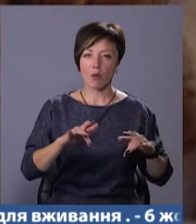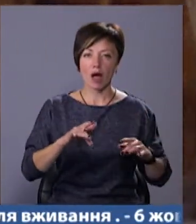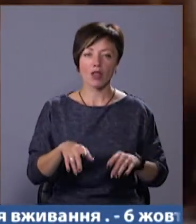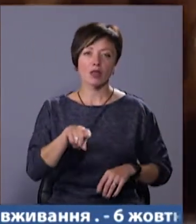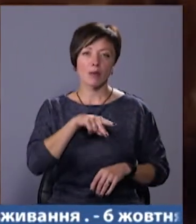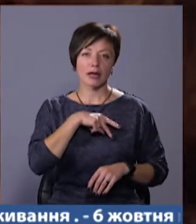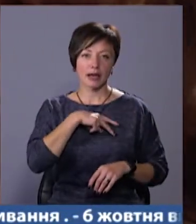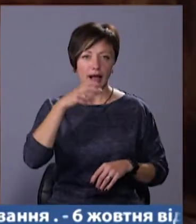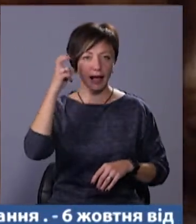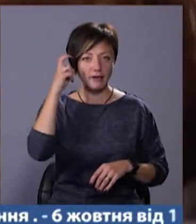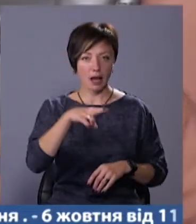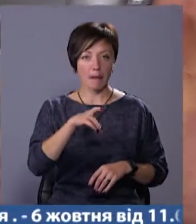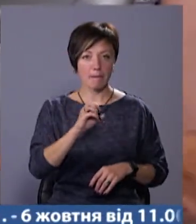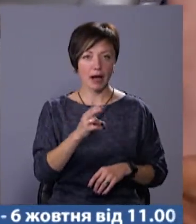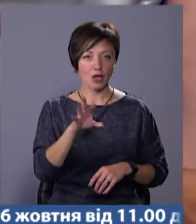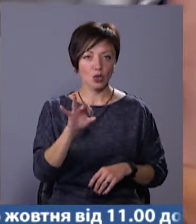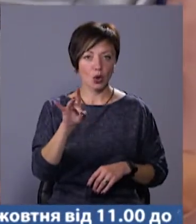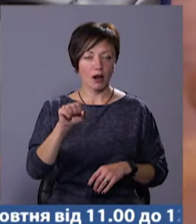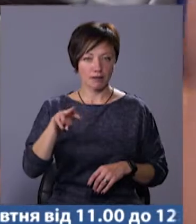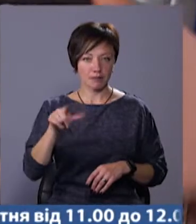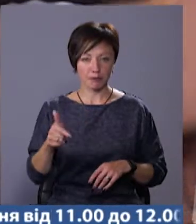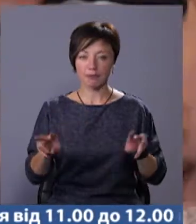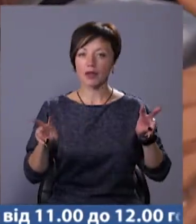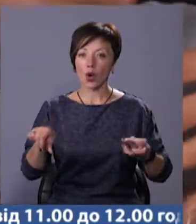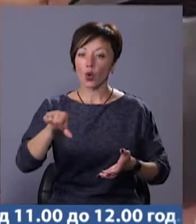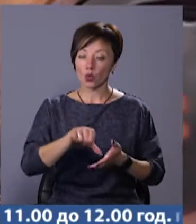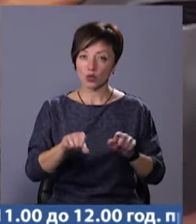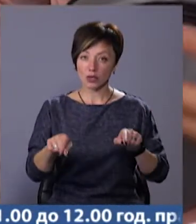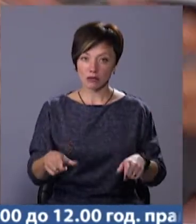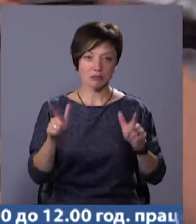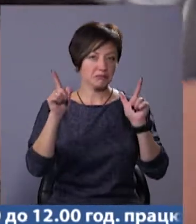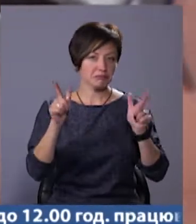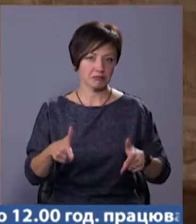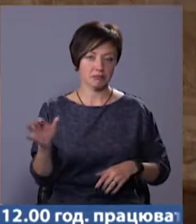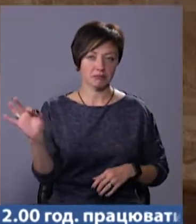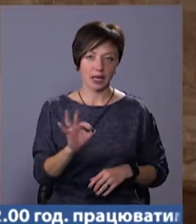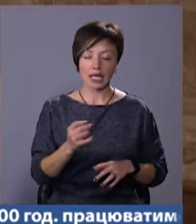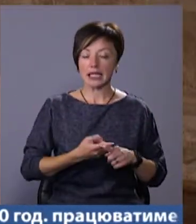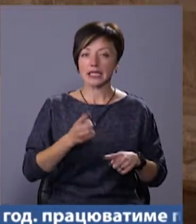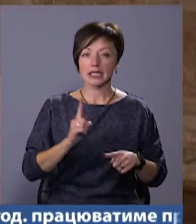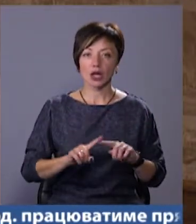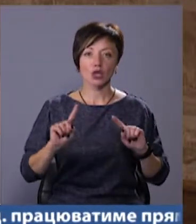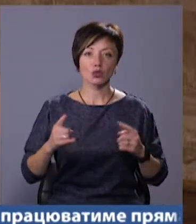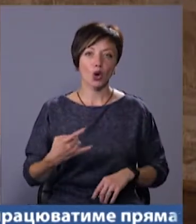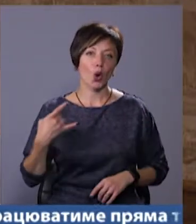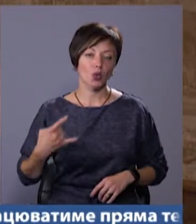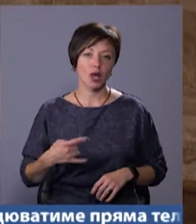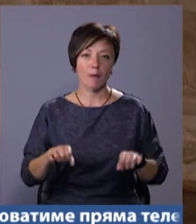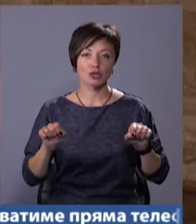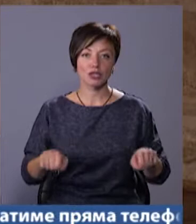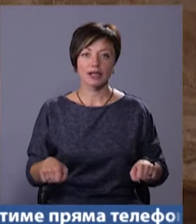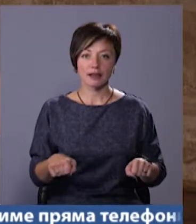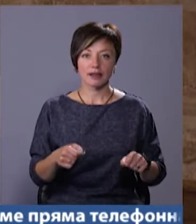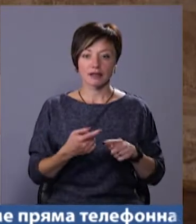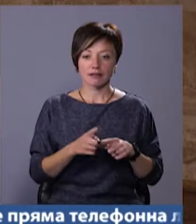премії «Київська пектораль». Каже, до участі в лабораторії зголосилася без вагань. Це дуже крута можливість вийти за межі